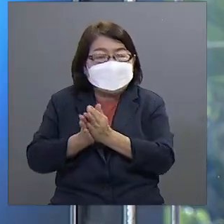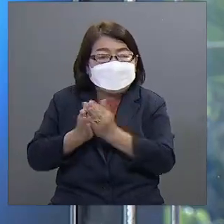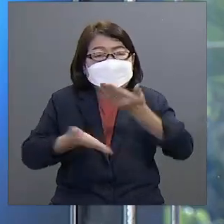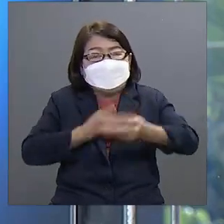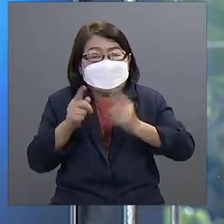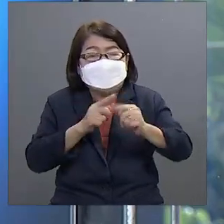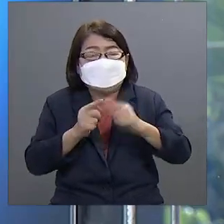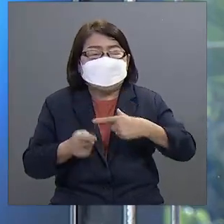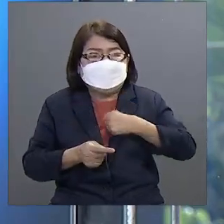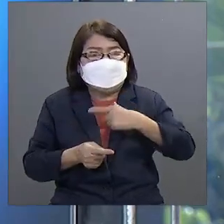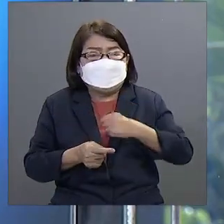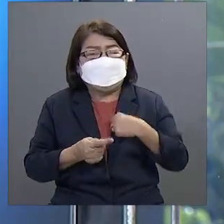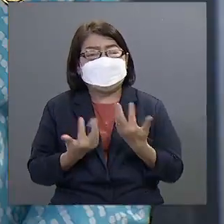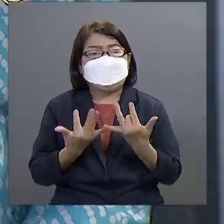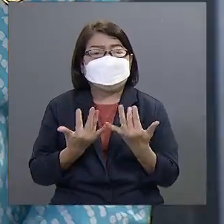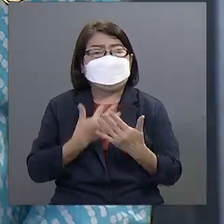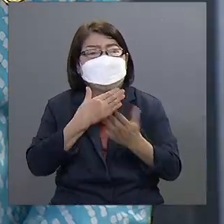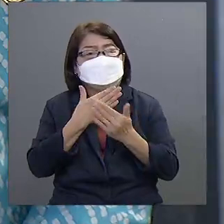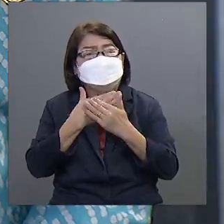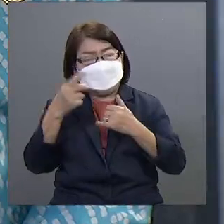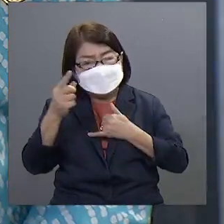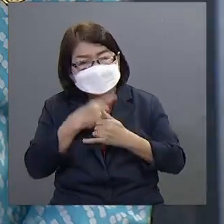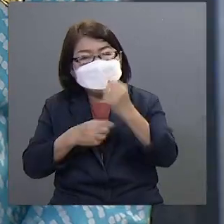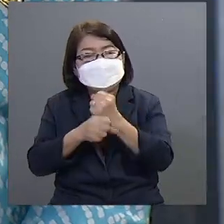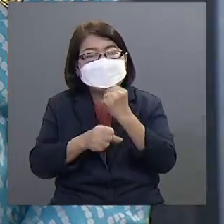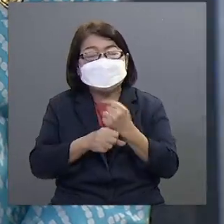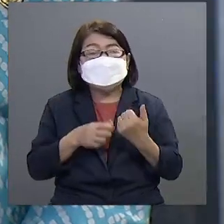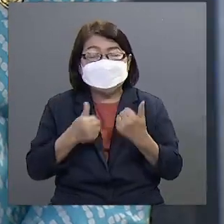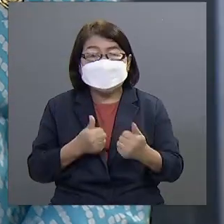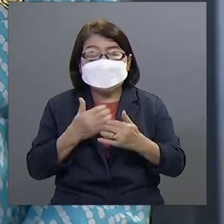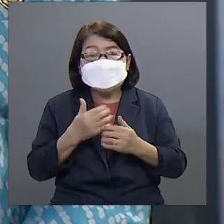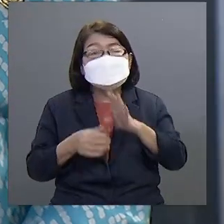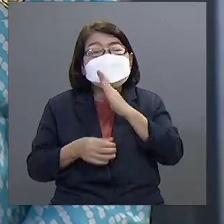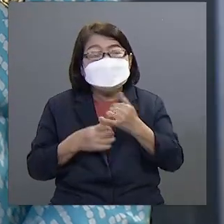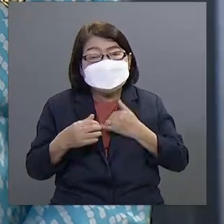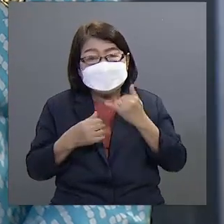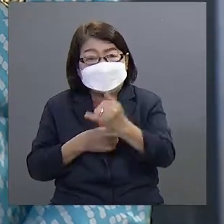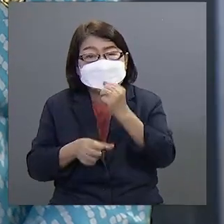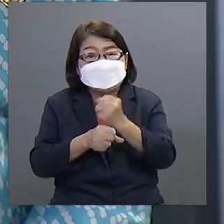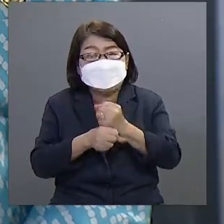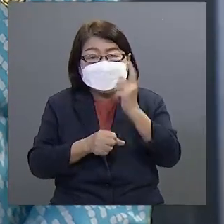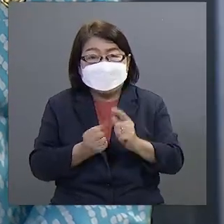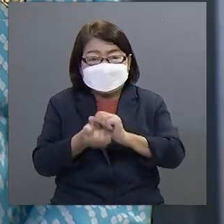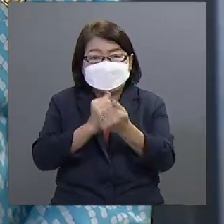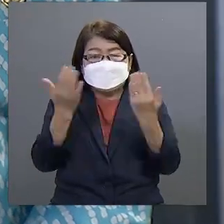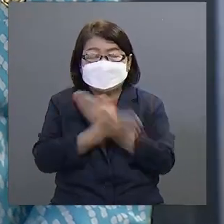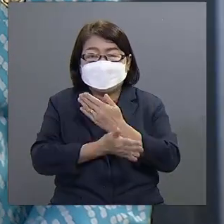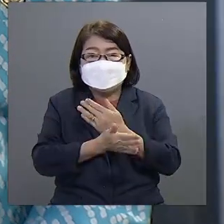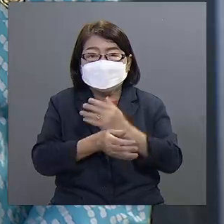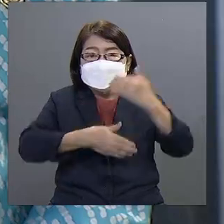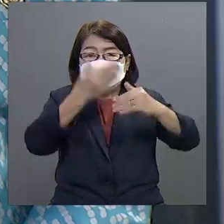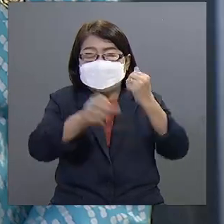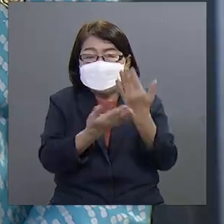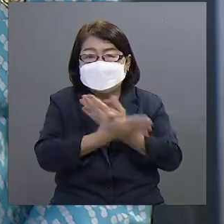ากลับมาบูมอีกครั้งฉันจะกลับมาเนี่ยค่ะเวลาที่เขากลับมาอีกครั้งนึงเนี่ยเขาจะต้องมีการพัฒนาตัวเองยังไงเพราะเชื่อว่าในยุคปัจจุบันการท่องเที่ยวตอ